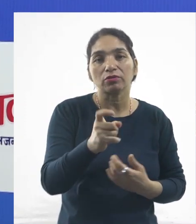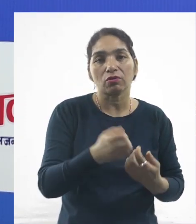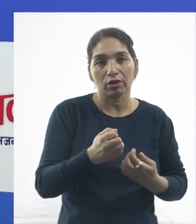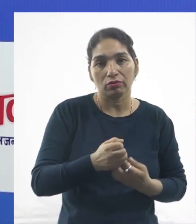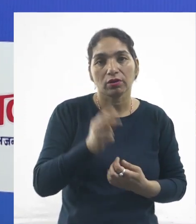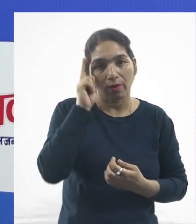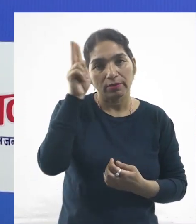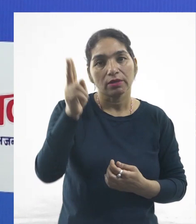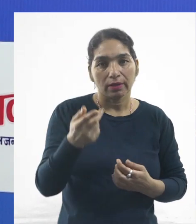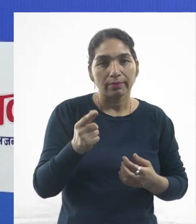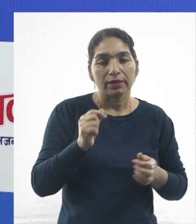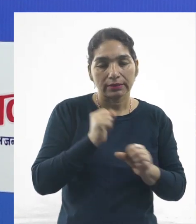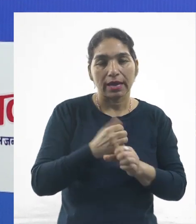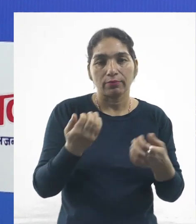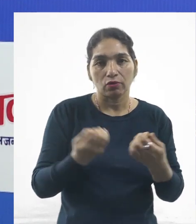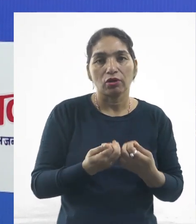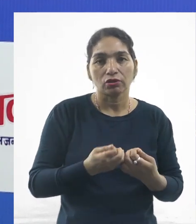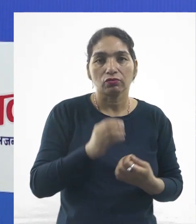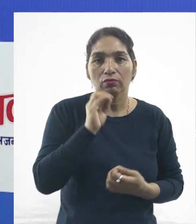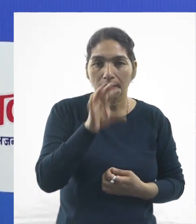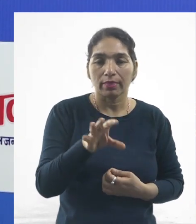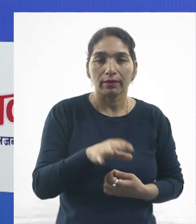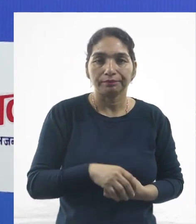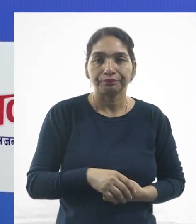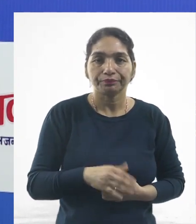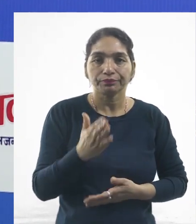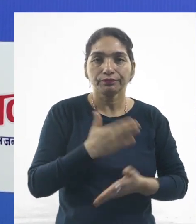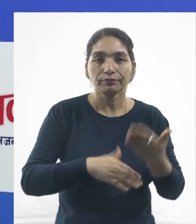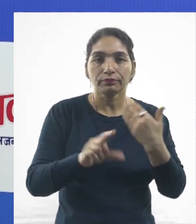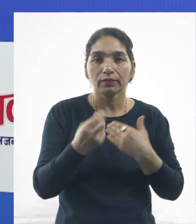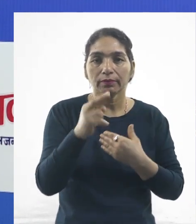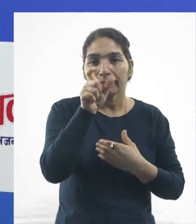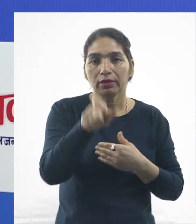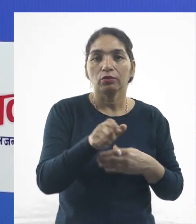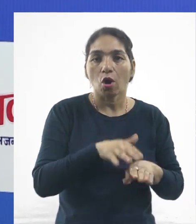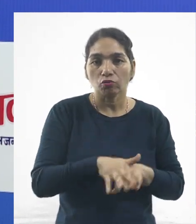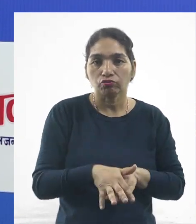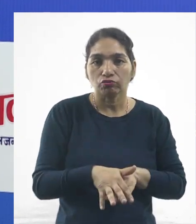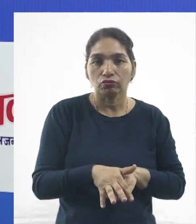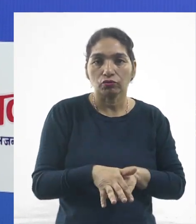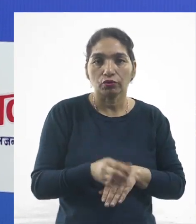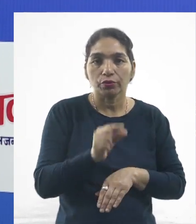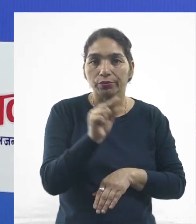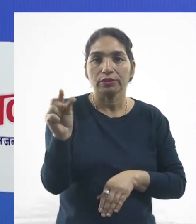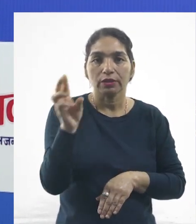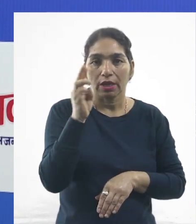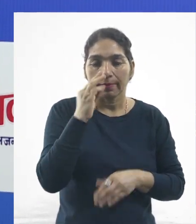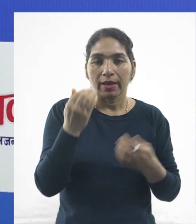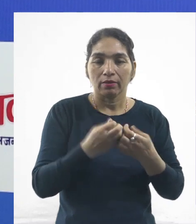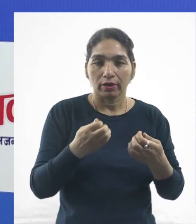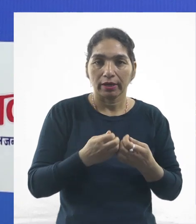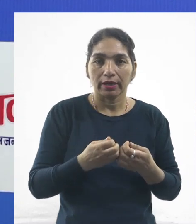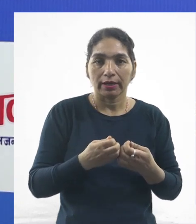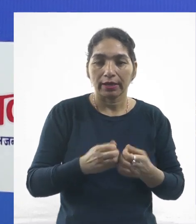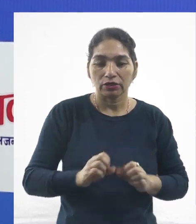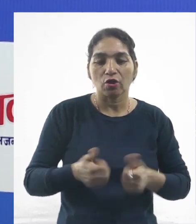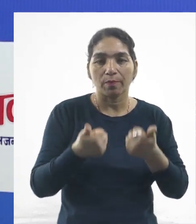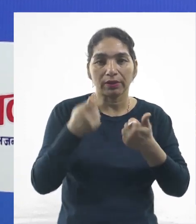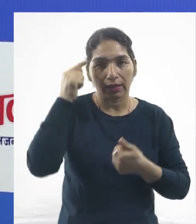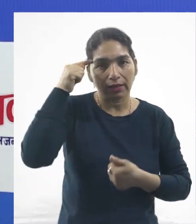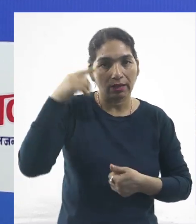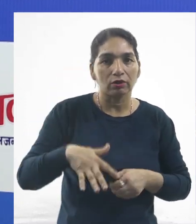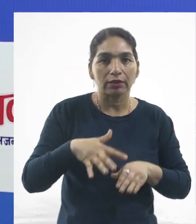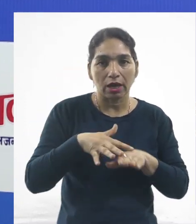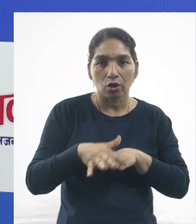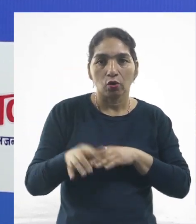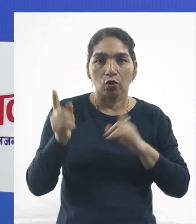दिनदेखि काम गर्छौँ यो भन्दै गर्दाखेरि जस्तो अपाङ्गता भएका व्यक्तिहरूको सवालमा गरिएका सफलताका कथाहरू होइन